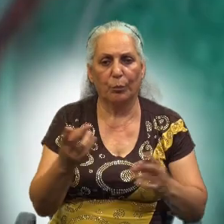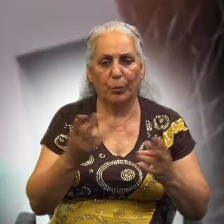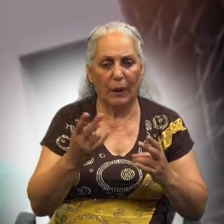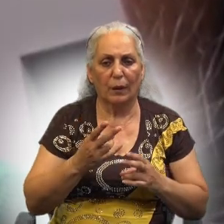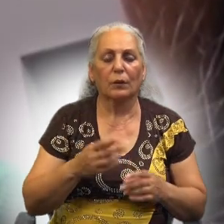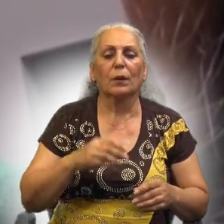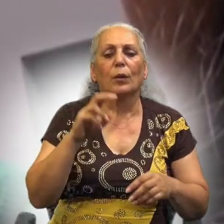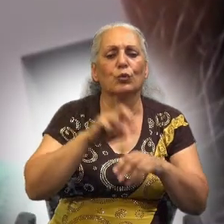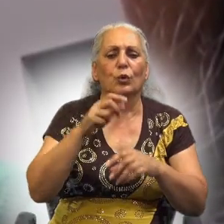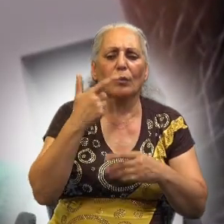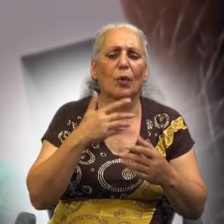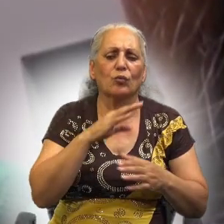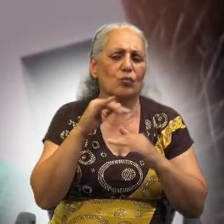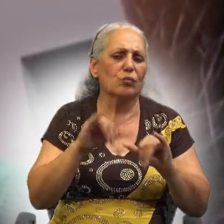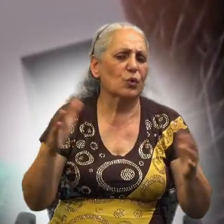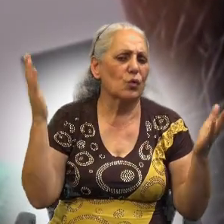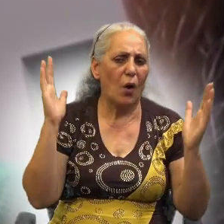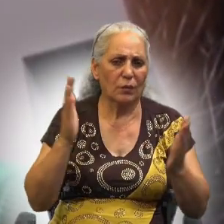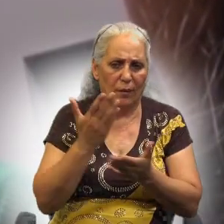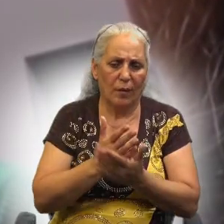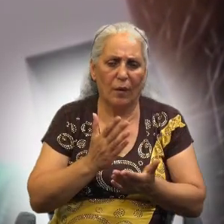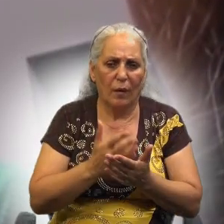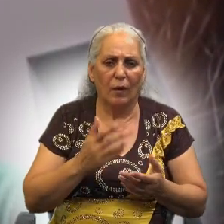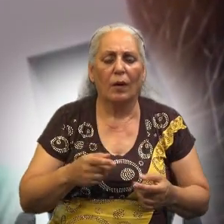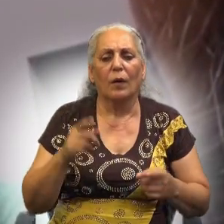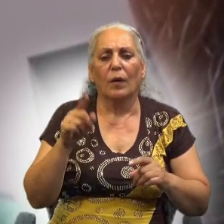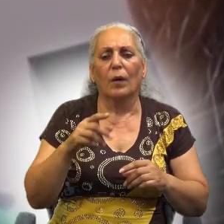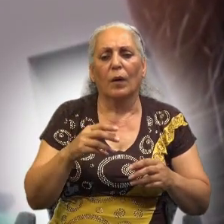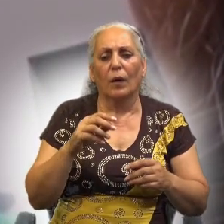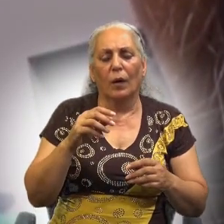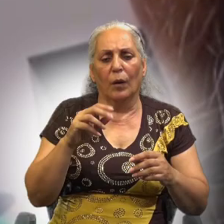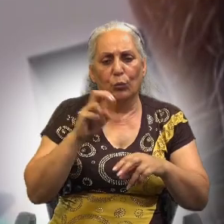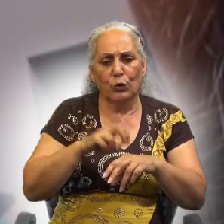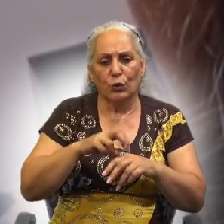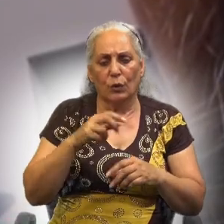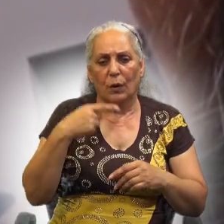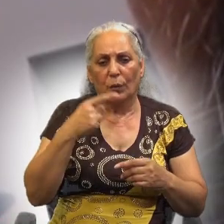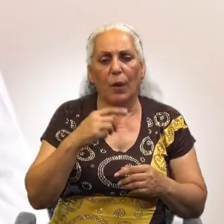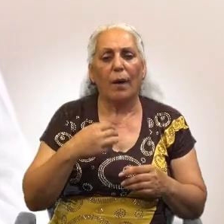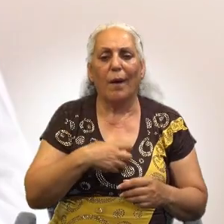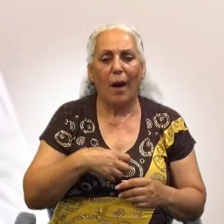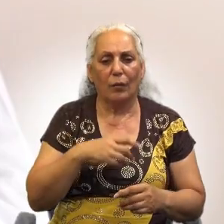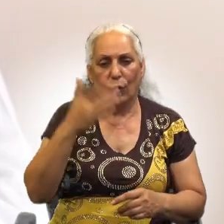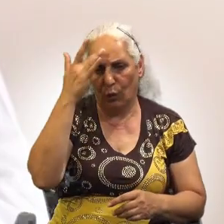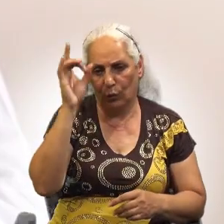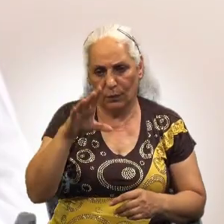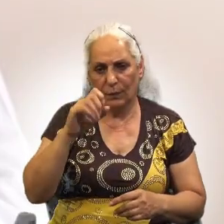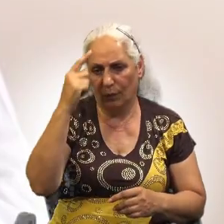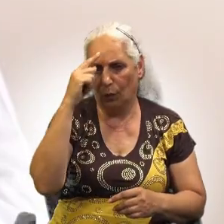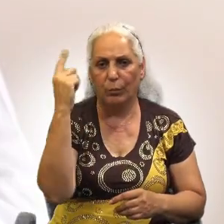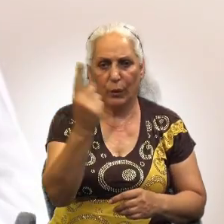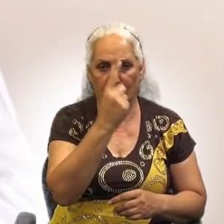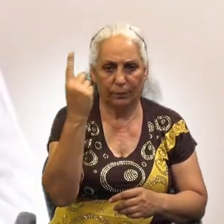է, որ դրանք բազմաթիվ են։ Այնուամենայնիվ նյարդաբան Ժորես Հարությունյանն առանձնացնում է գլխավորները. Գլխացավ,